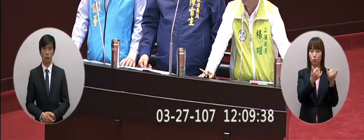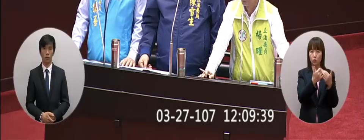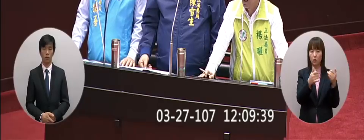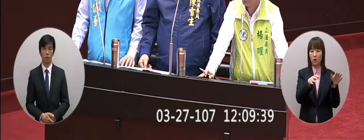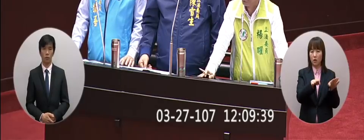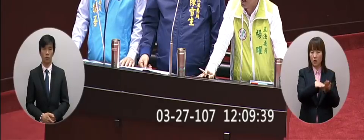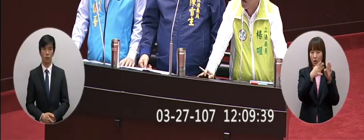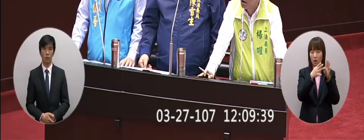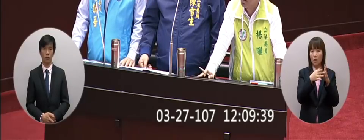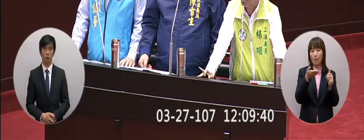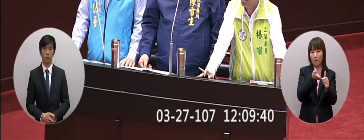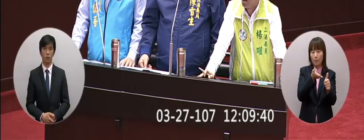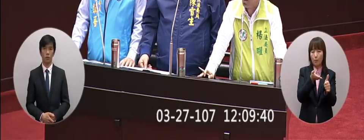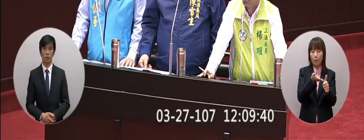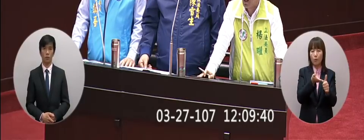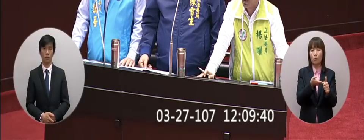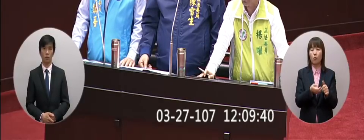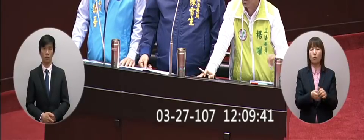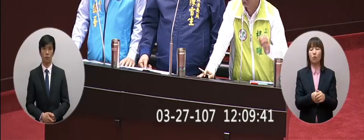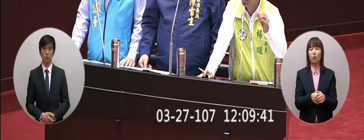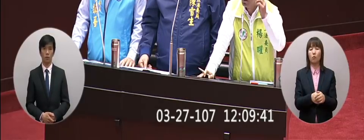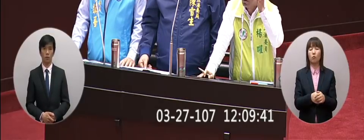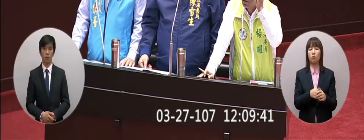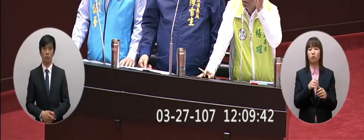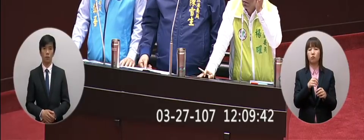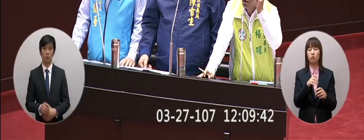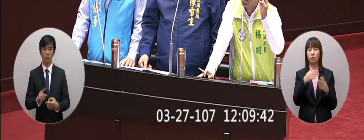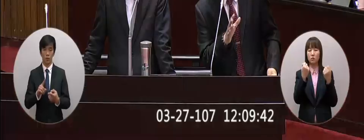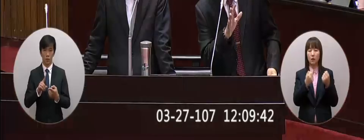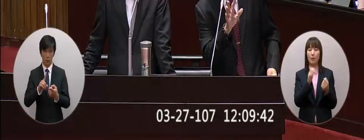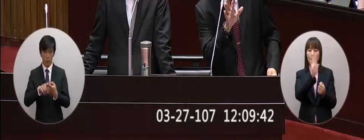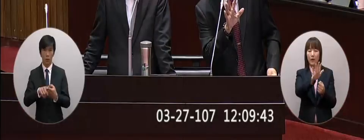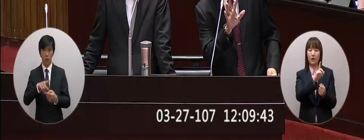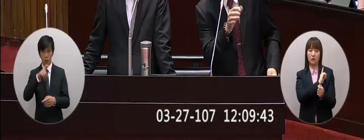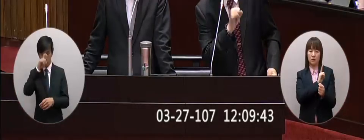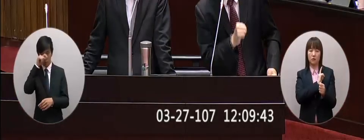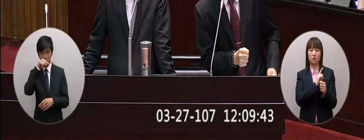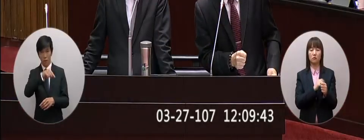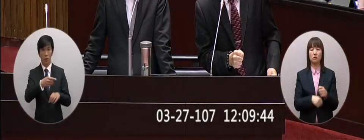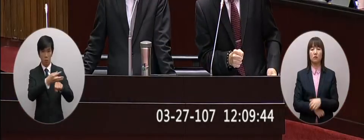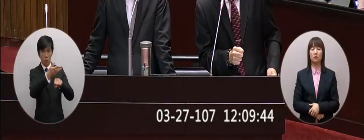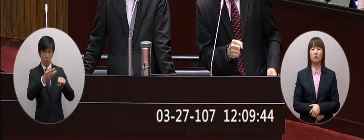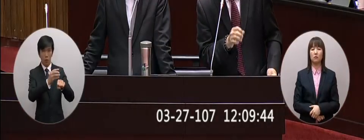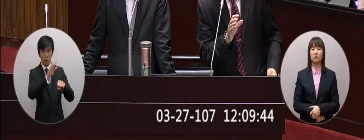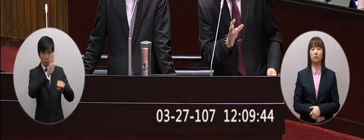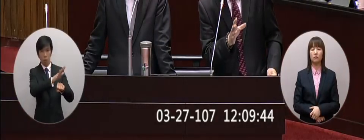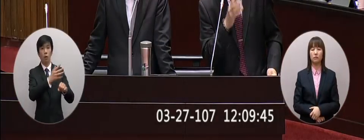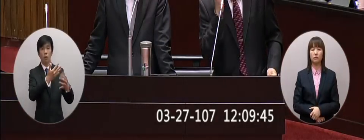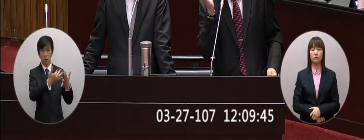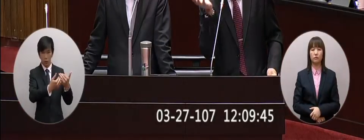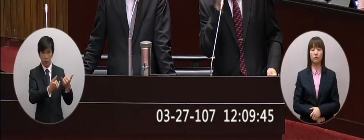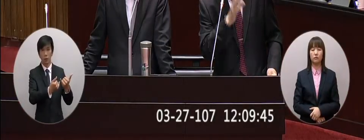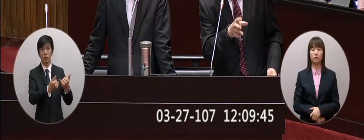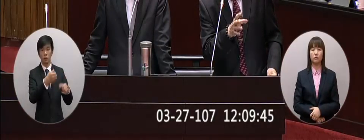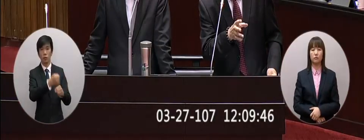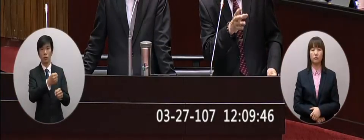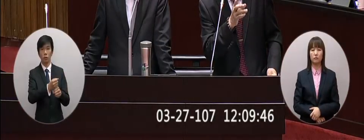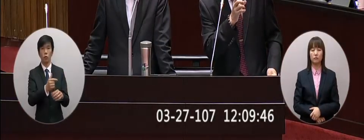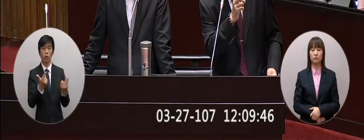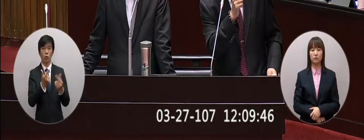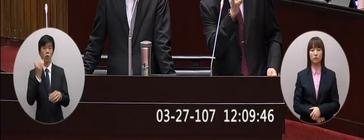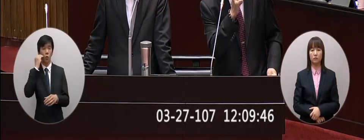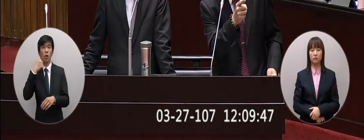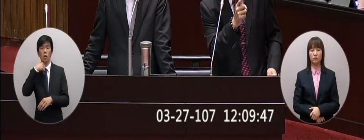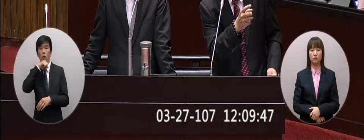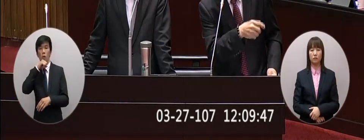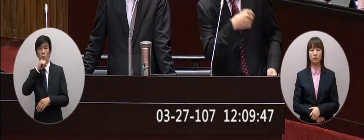时代开始培养起。 对， 好 啊，因为在地化以后啊，就如同三委员关心的。不要是本岛去了以后